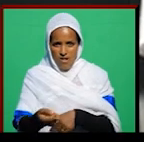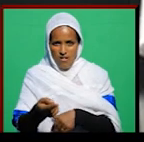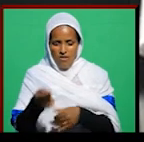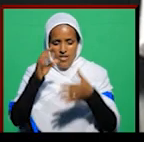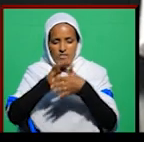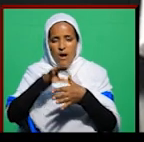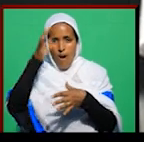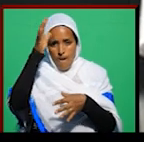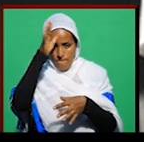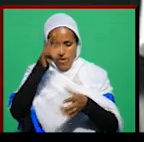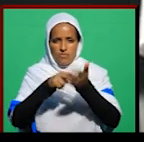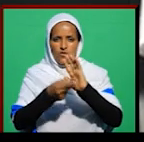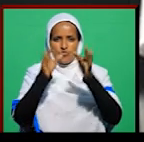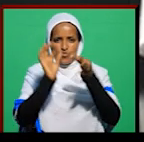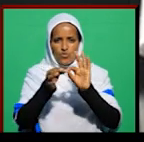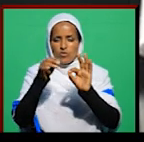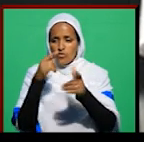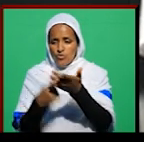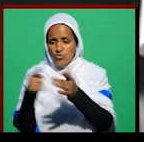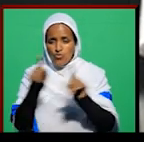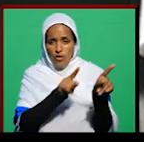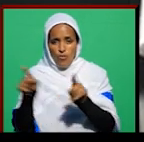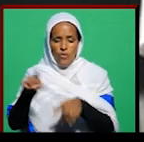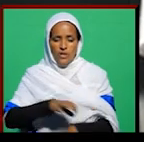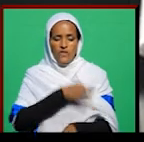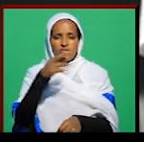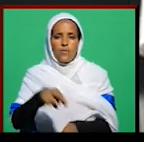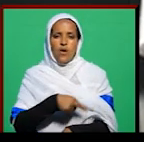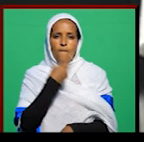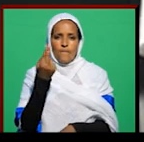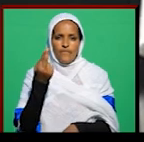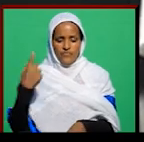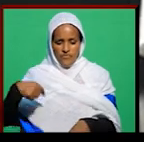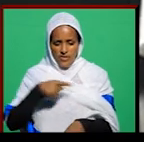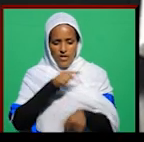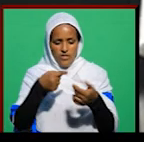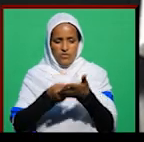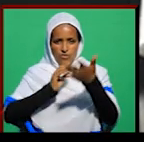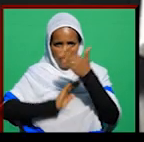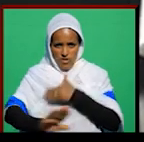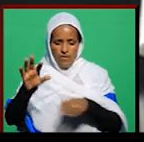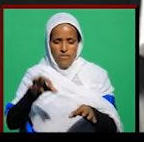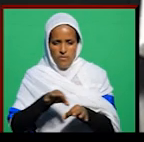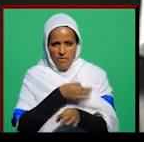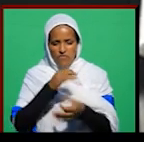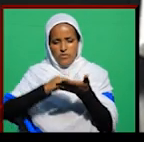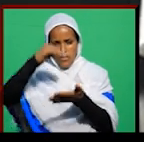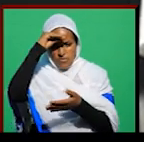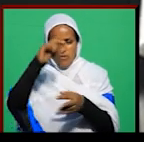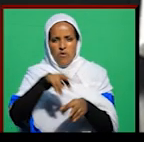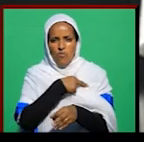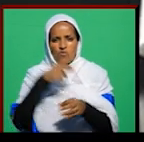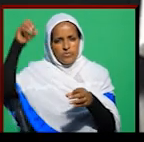ይባላል። የእስራኤላውያን የስጋ አባት ማለት ነው። እሱ ደግሞ በነፍስ በሃይማኖት እኛን ስለወለደን